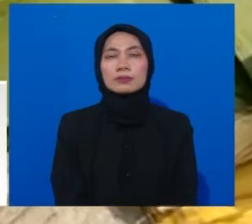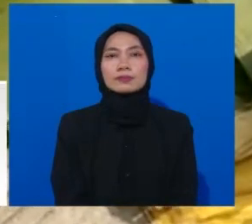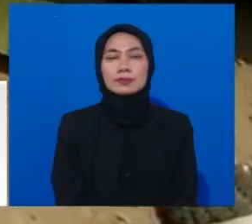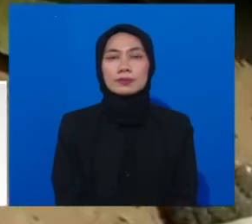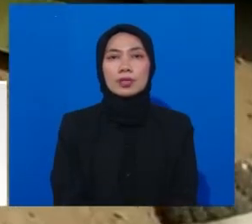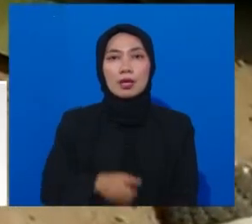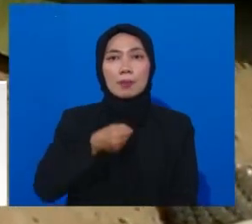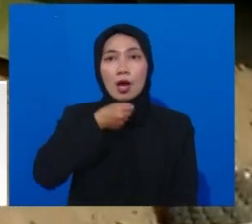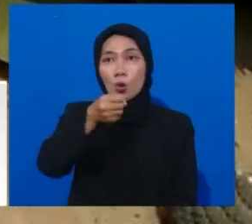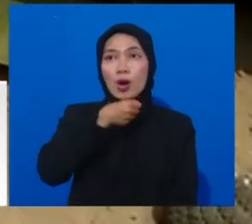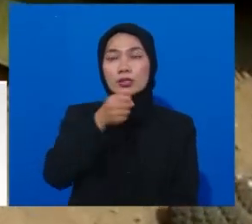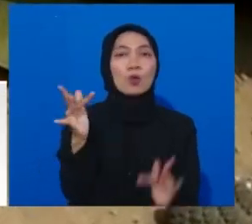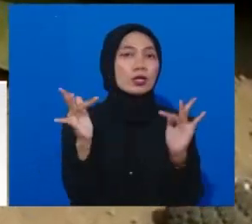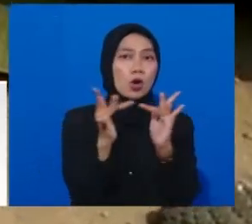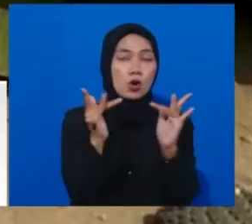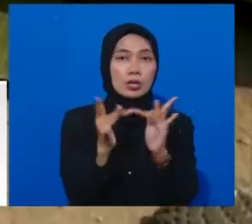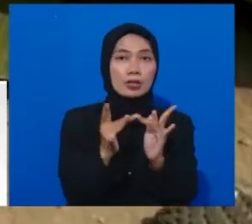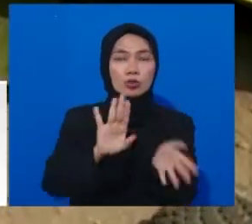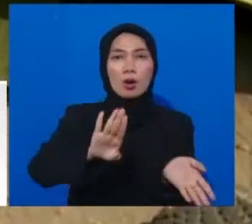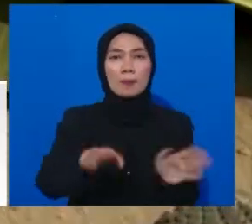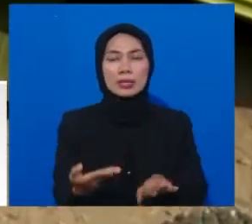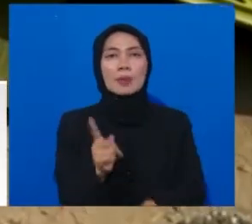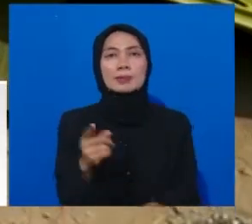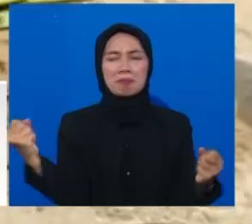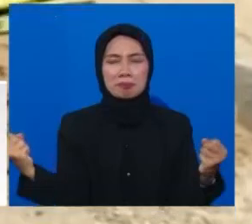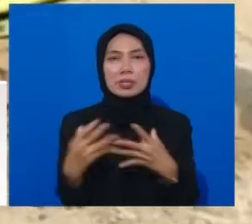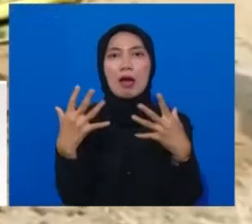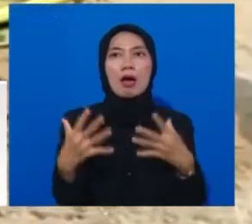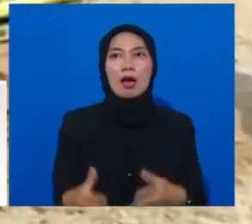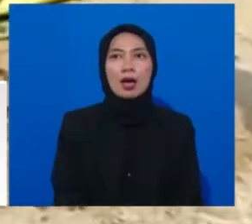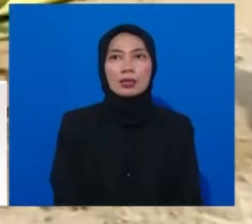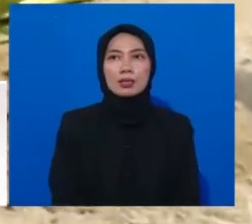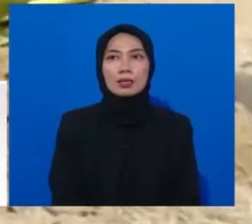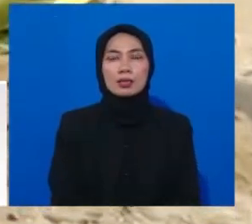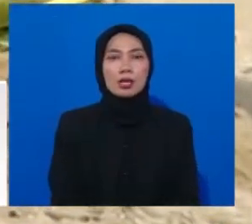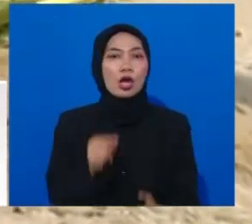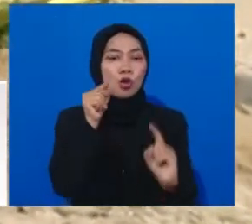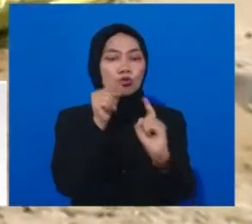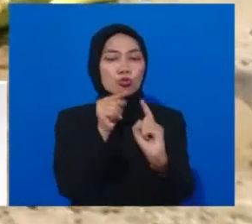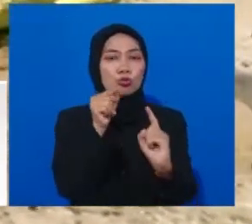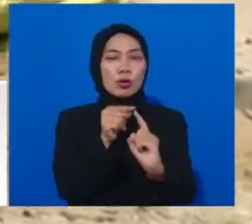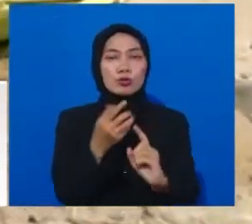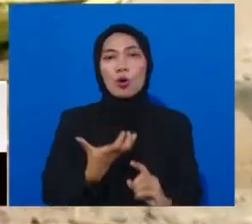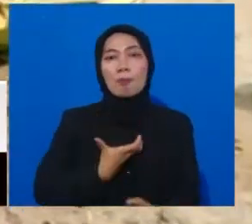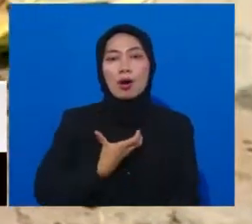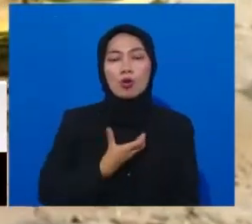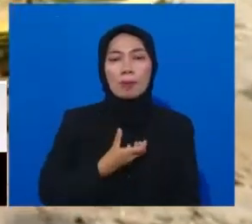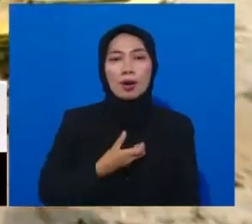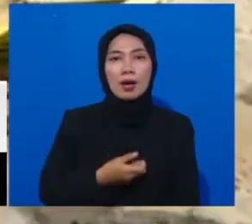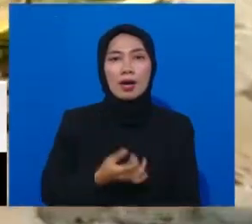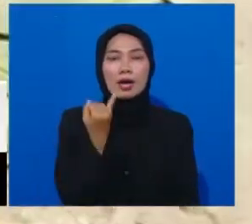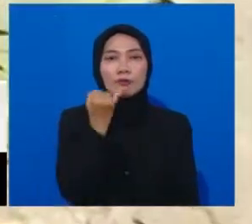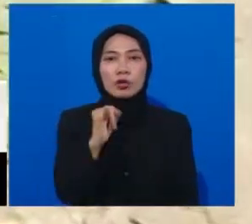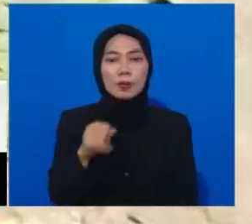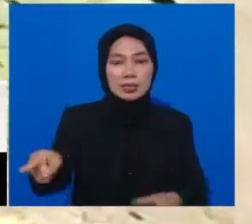Seorang wartawan media online tewas dalam kecelakaan yang terjadi di jalan menuju lokasi galian pasir dan batu di Desa Kutogirang,